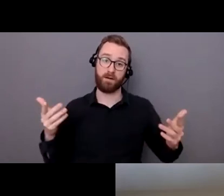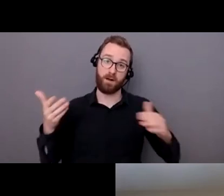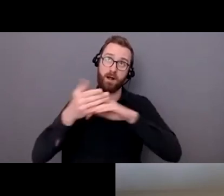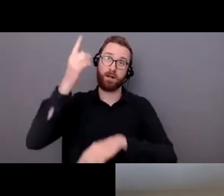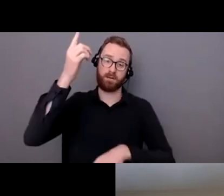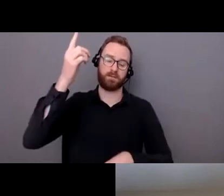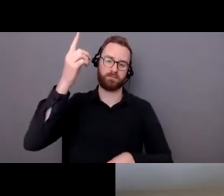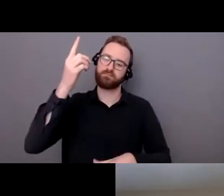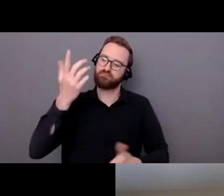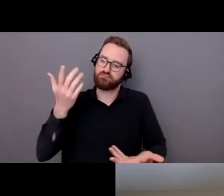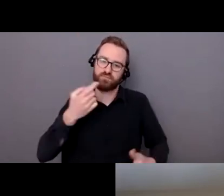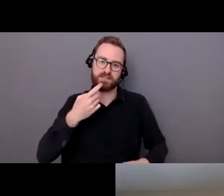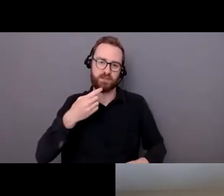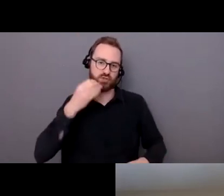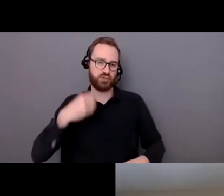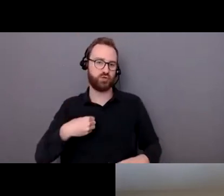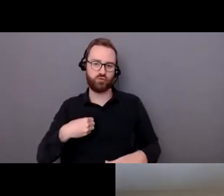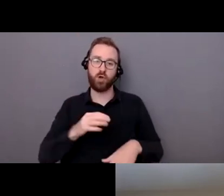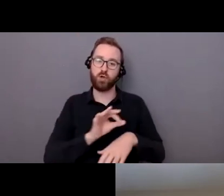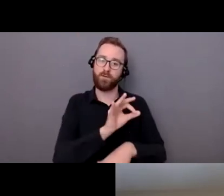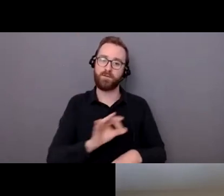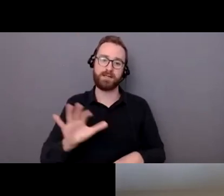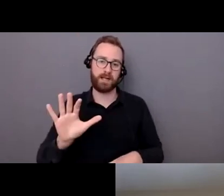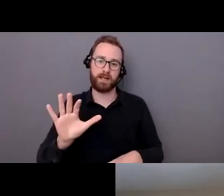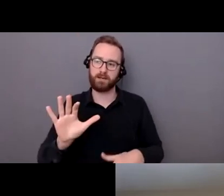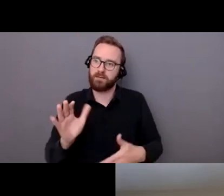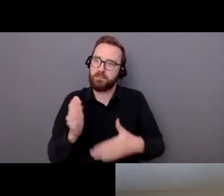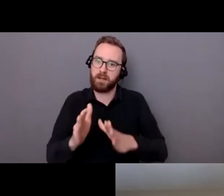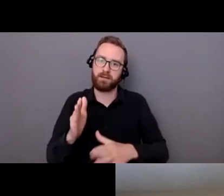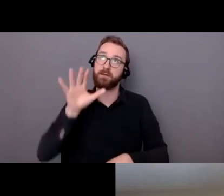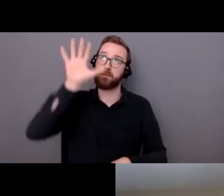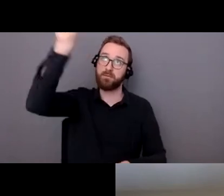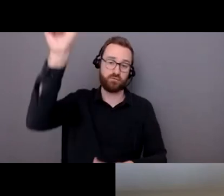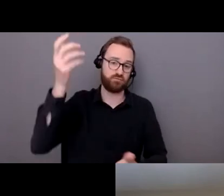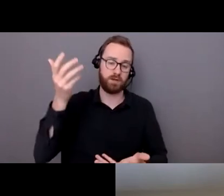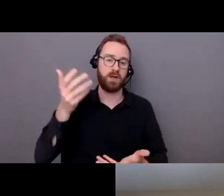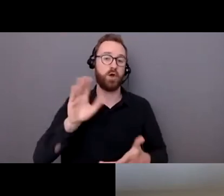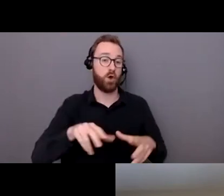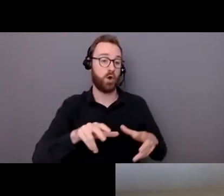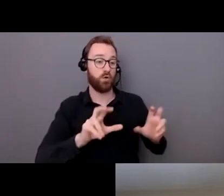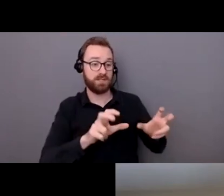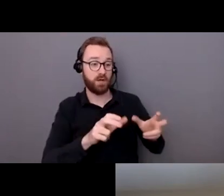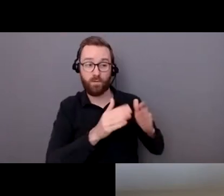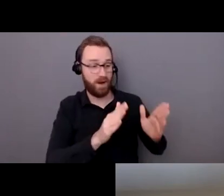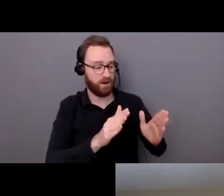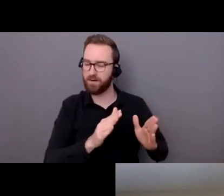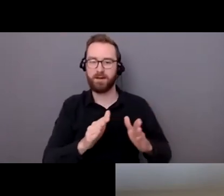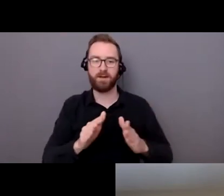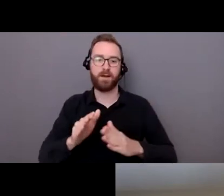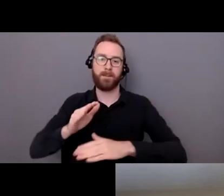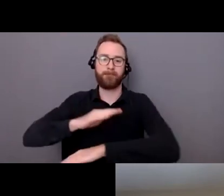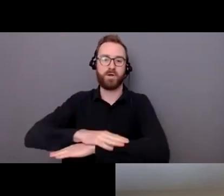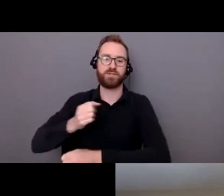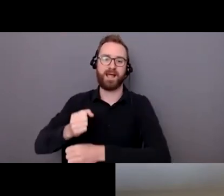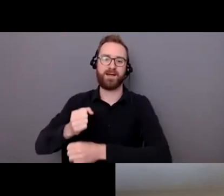suite opérationnel de 9 h à 5 h, comme quand j'arrive au bureau. Au lieu d'ouvrir mon ordinateur, j'ouvre mon poste de travail et j'ai accès